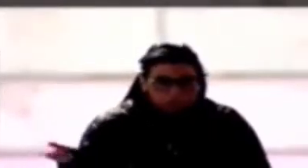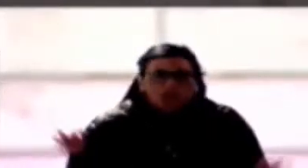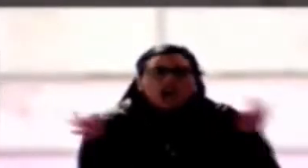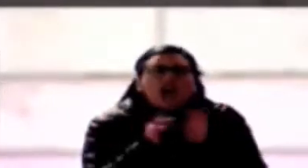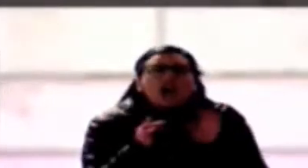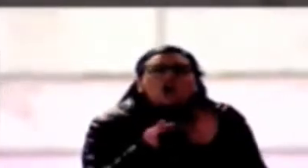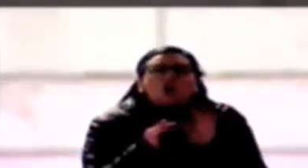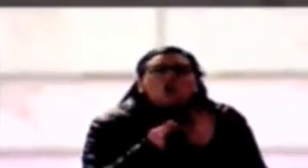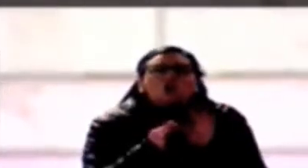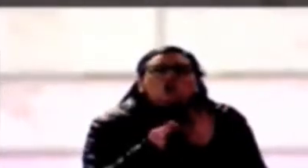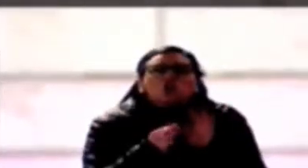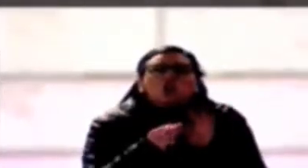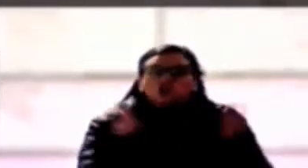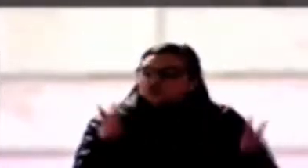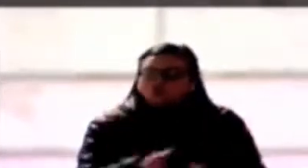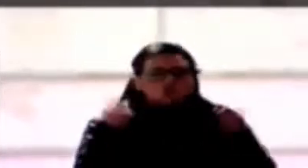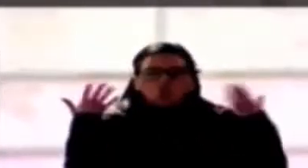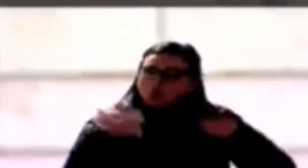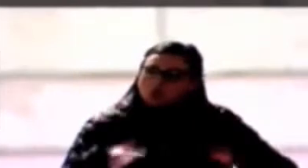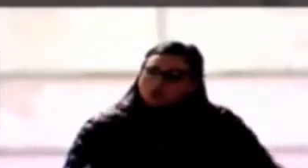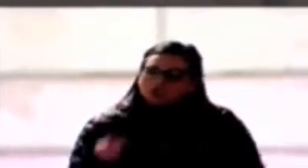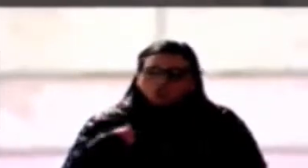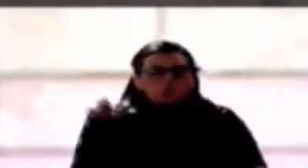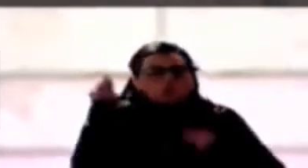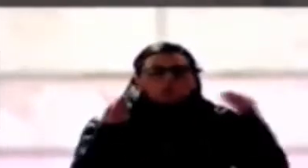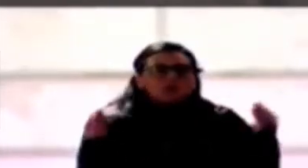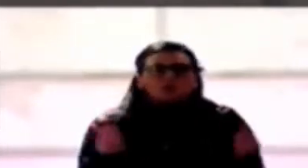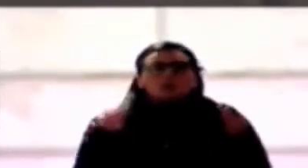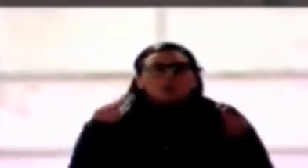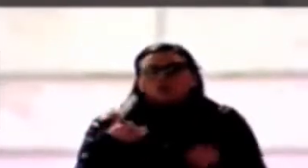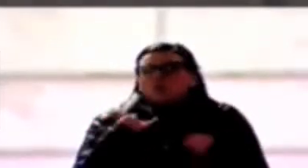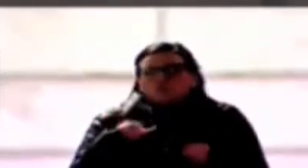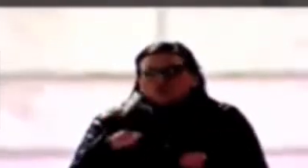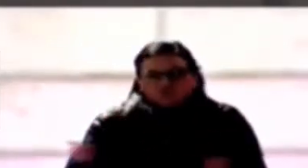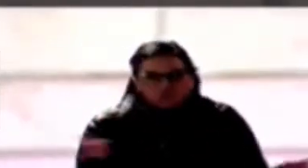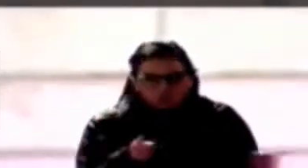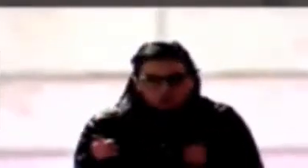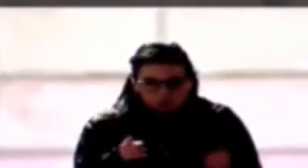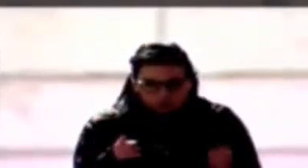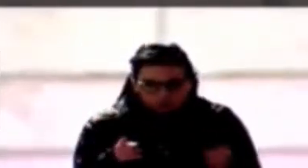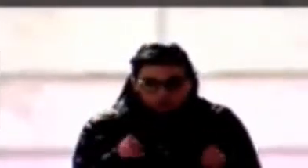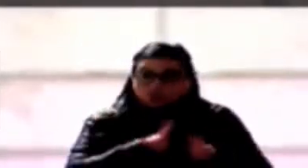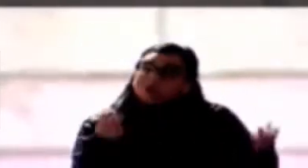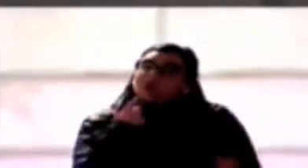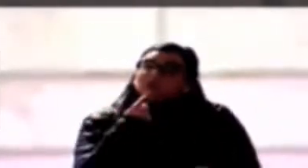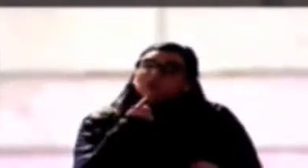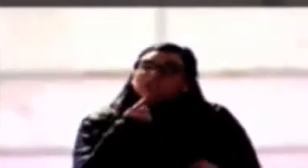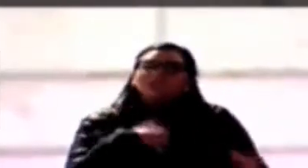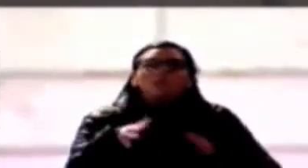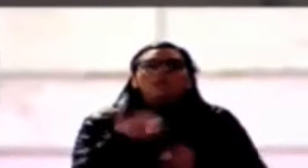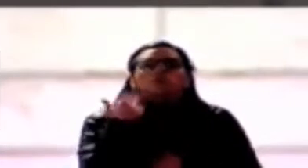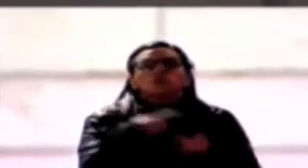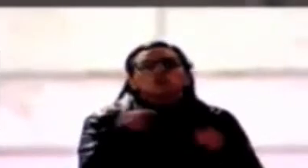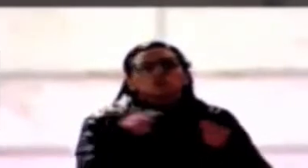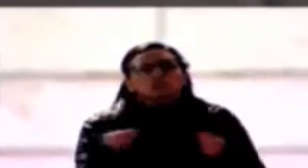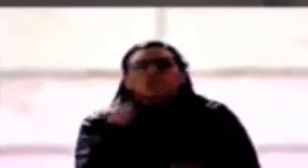che è stato messo in luce e io ritengo che sia alla fine un merito del Movimento 5 Stelle di non avere voluto fare